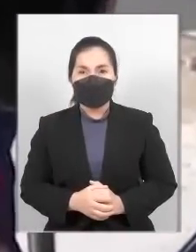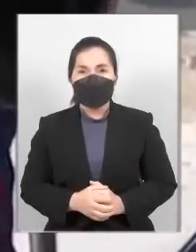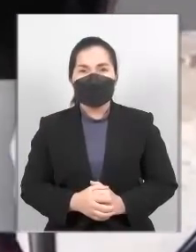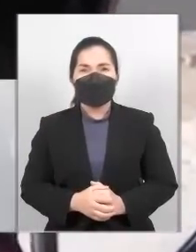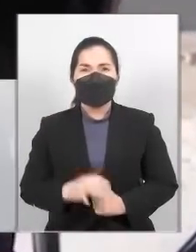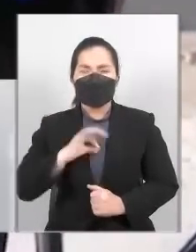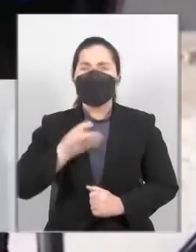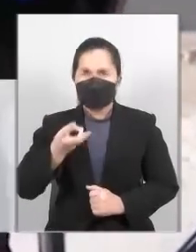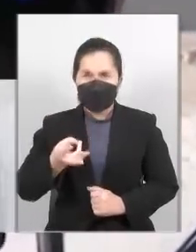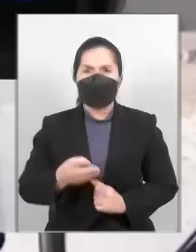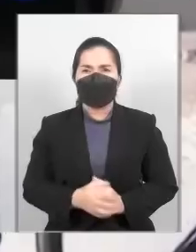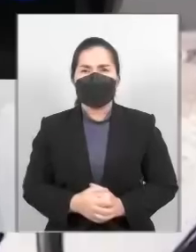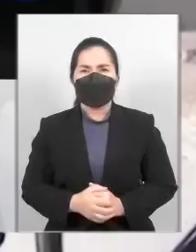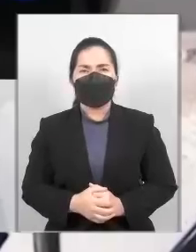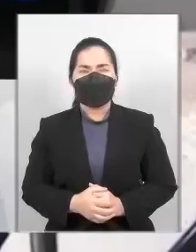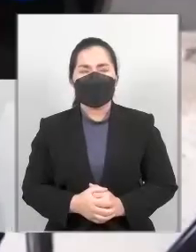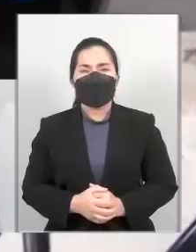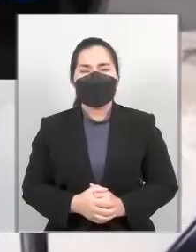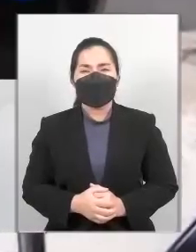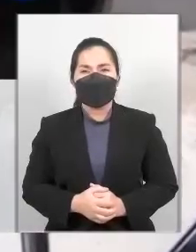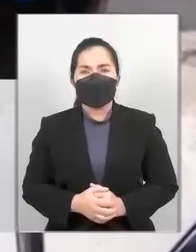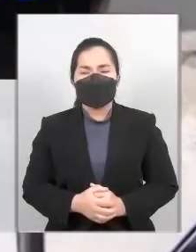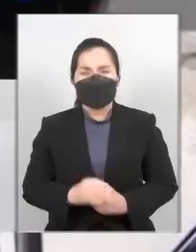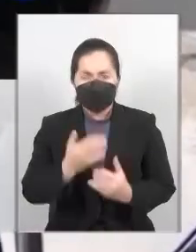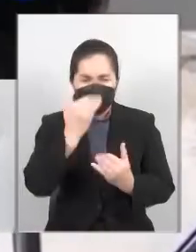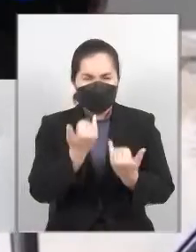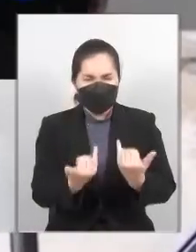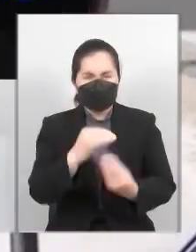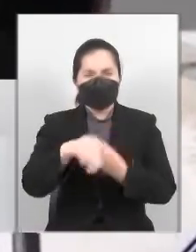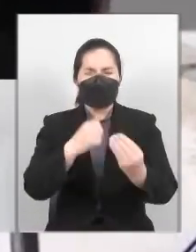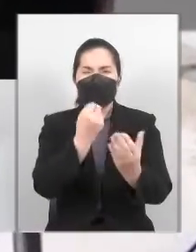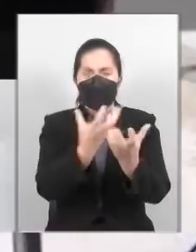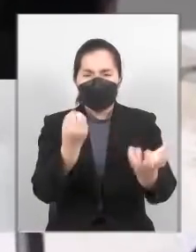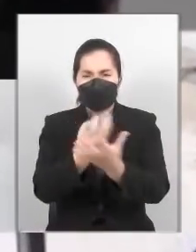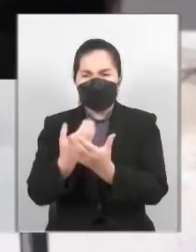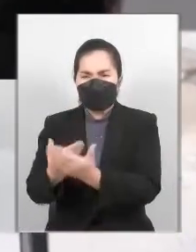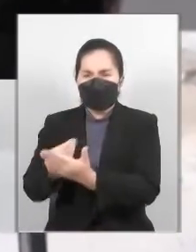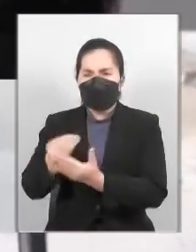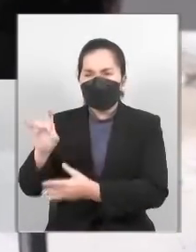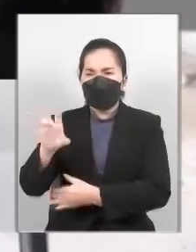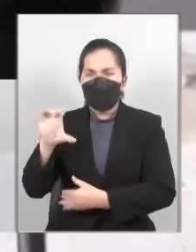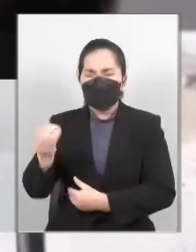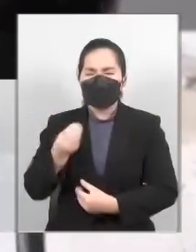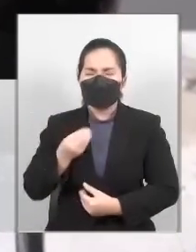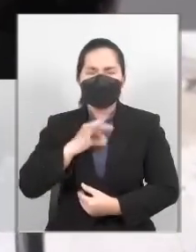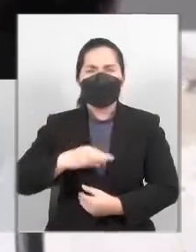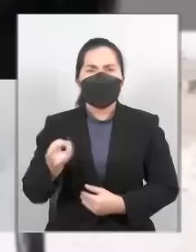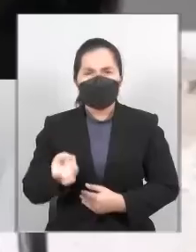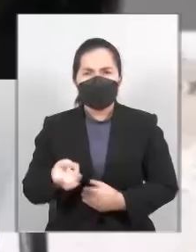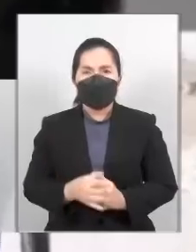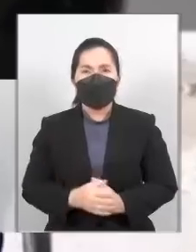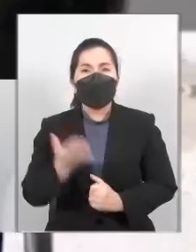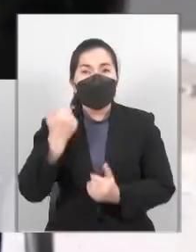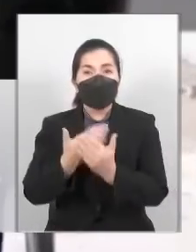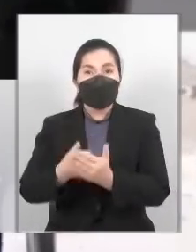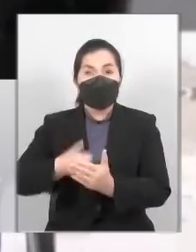อยครับ น้อยถ้าเทียบกับเศรษฐกิจในปัจจุบันเท ีย บกับราคาข้าวของเนาะแต่ก่อนที่เราได้มาเนี่ยเราเอาไปใช้ทำอะ